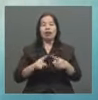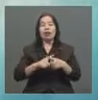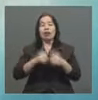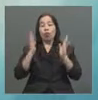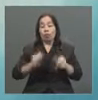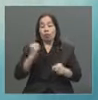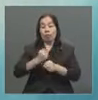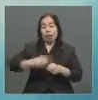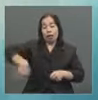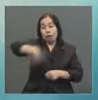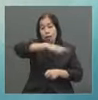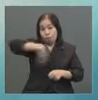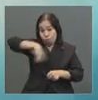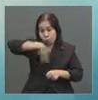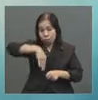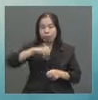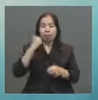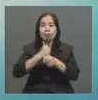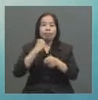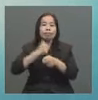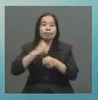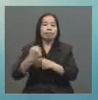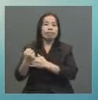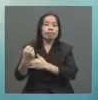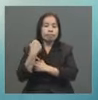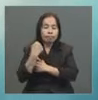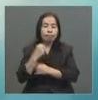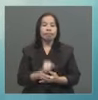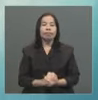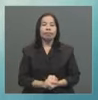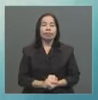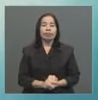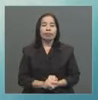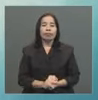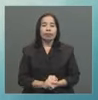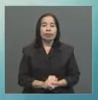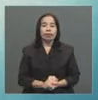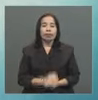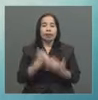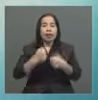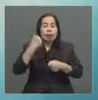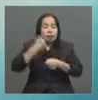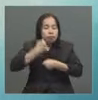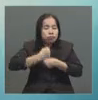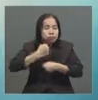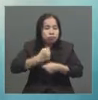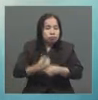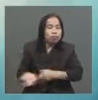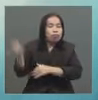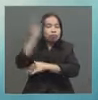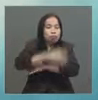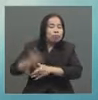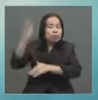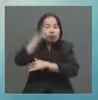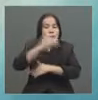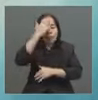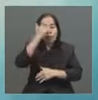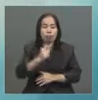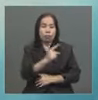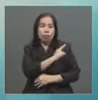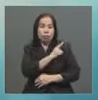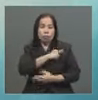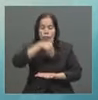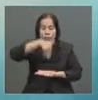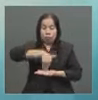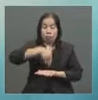พวกเราทุกคนรวมถึงผลการทำงานของสบค.ด้วยเราทำงานในฐานะที่อยู่ส่วนกล